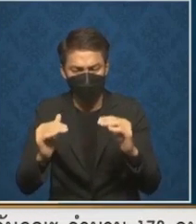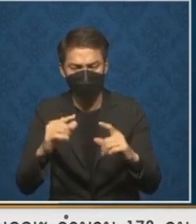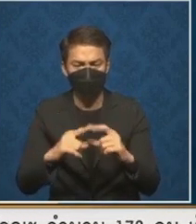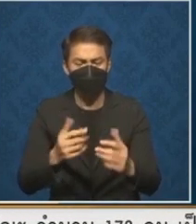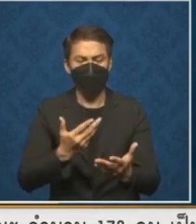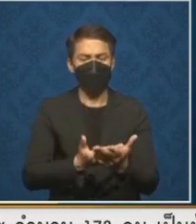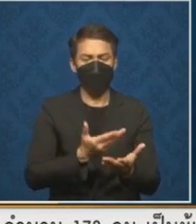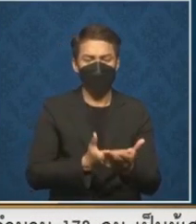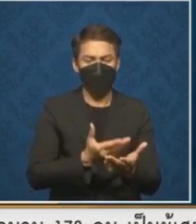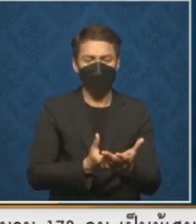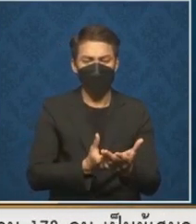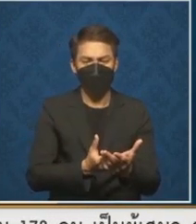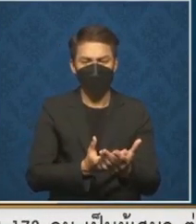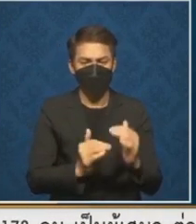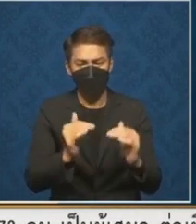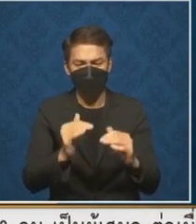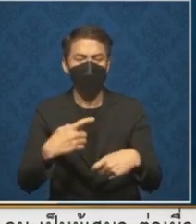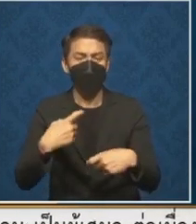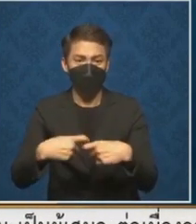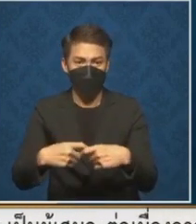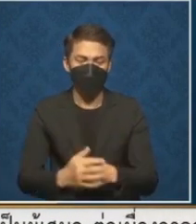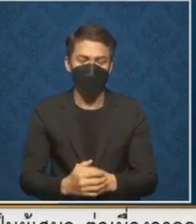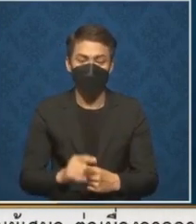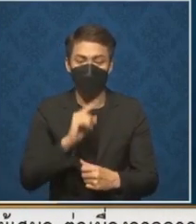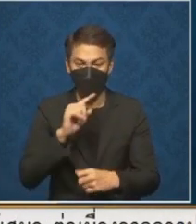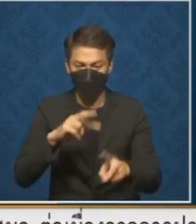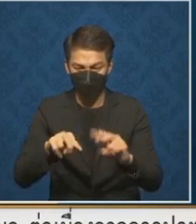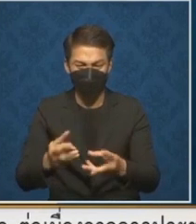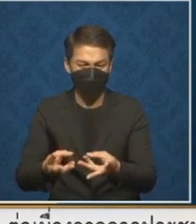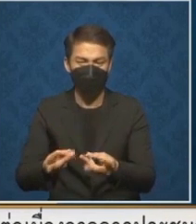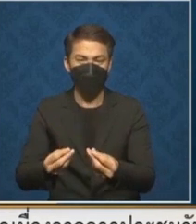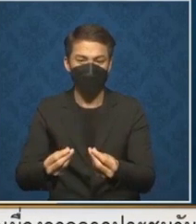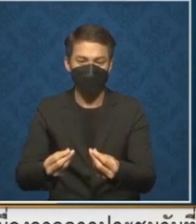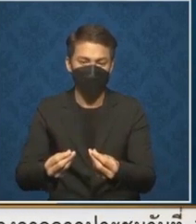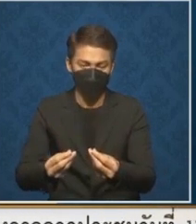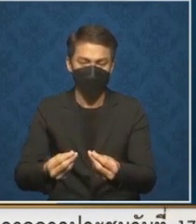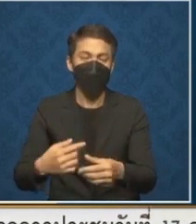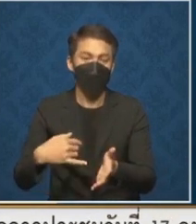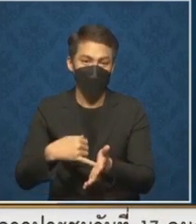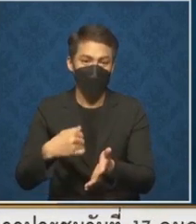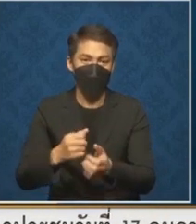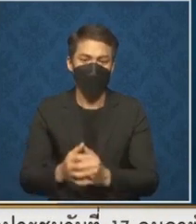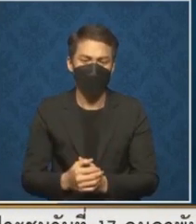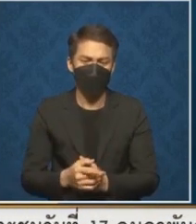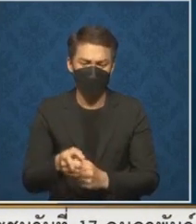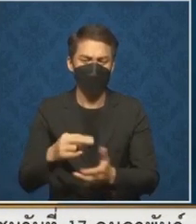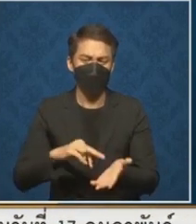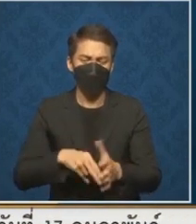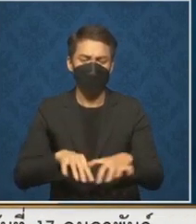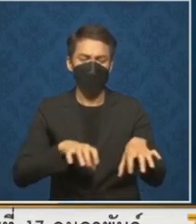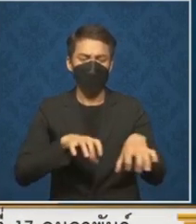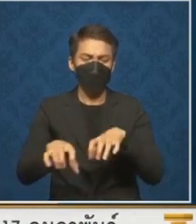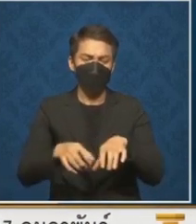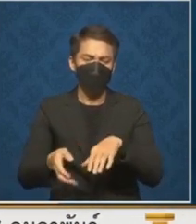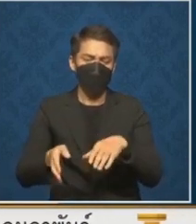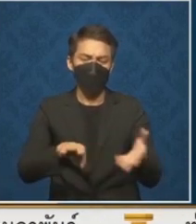เงิใเกะเป่าของรษปรacaksมัตรวยากแต่ไปตรวเป็ที่ดินมัตวจง่ายนี่คือความล้มเหลวที่สุ